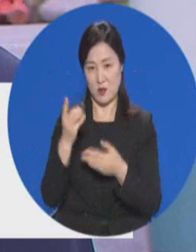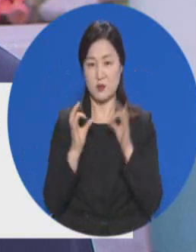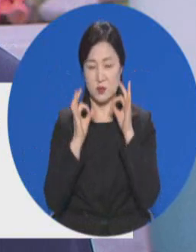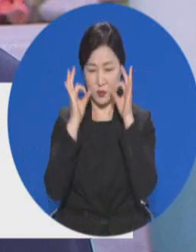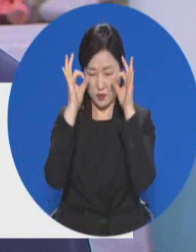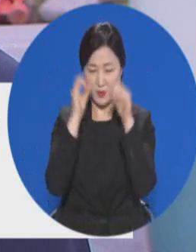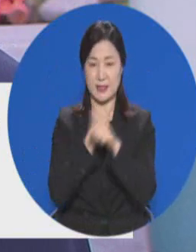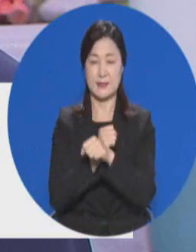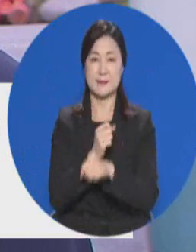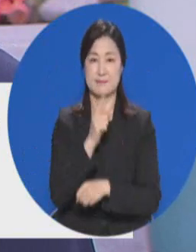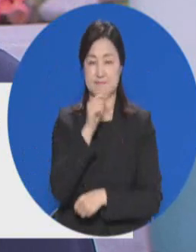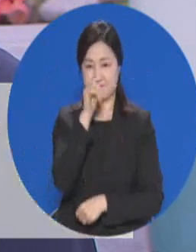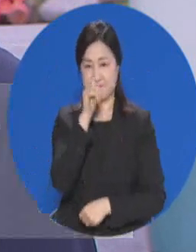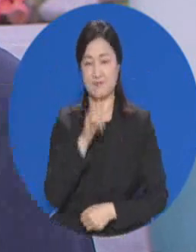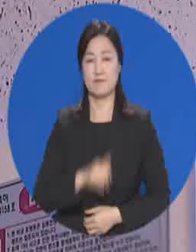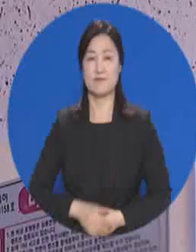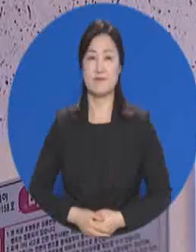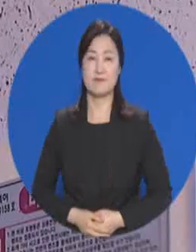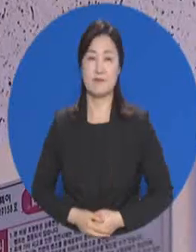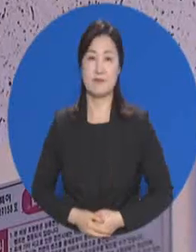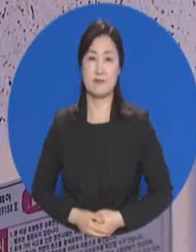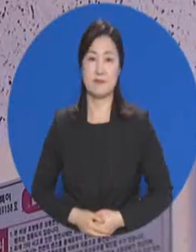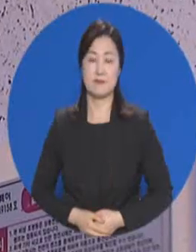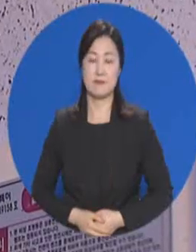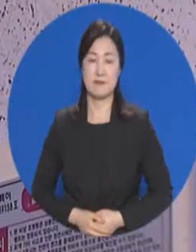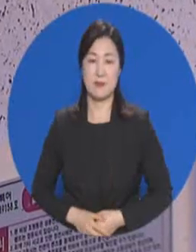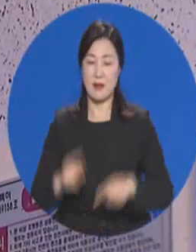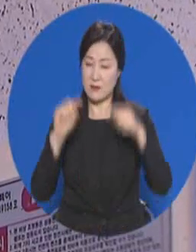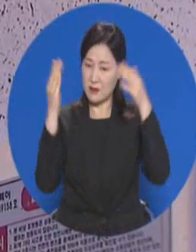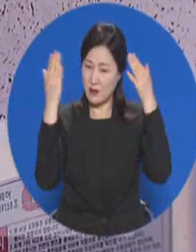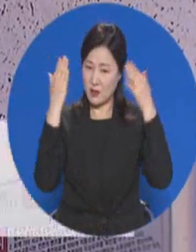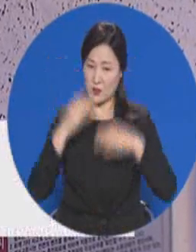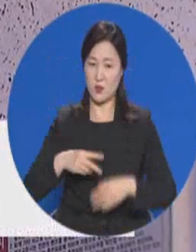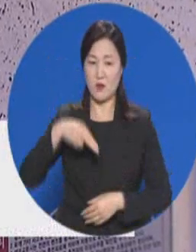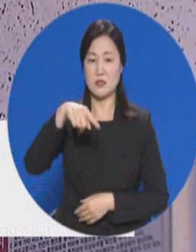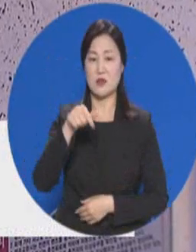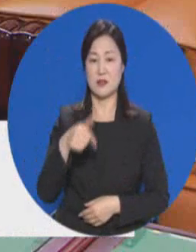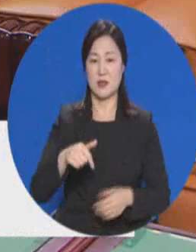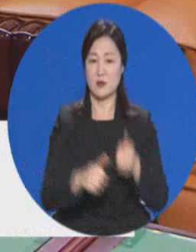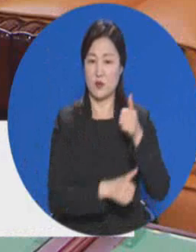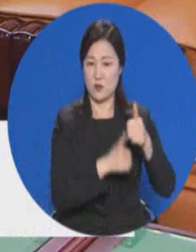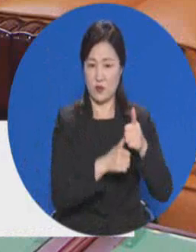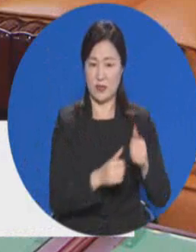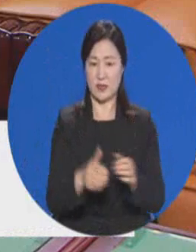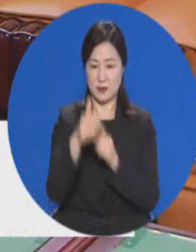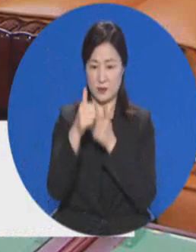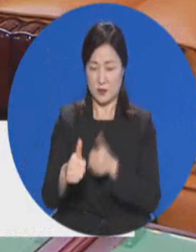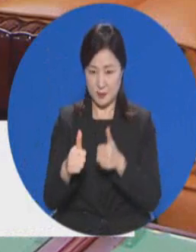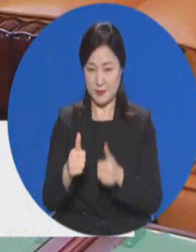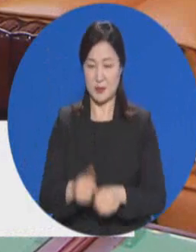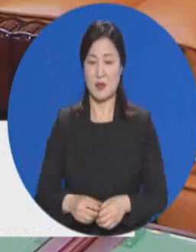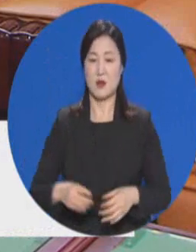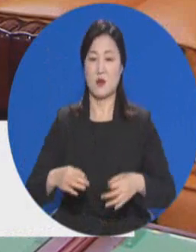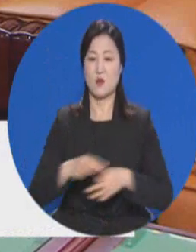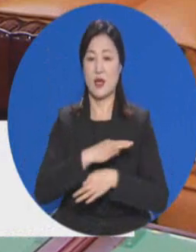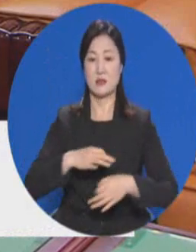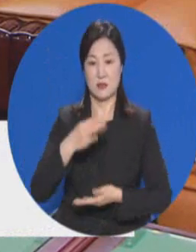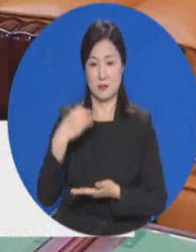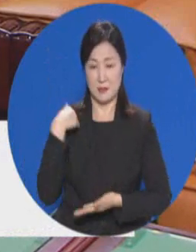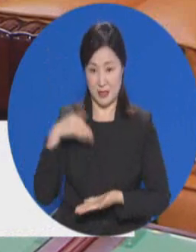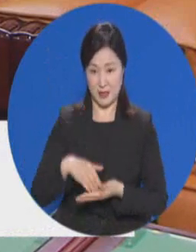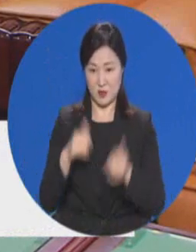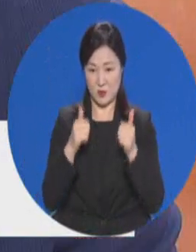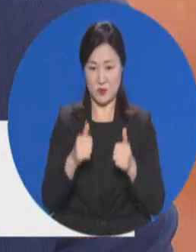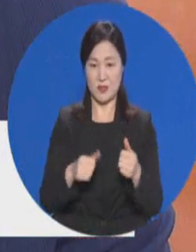것까지 검토를 하고 있습니다. 한편 대학이 서남대 청산위원회를 상대로 제기한 횡령금 반환 소송은